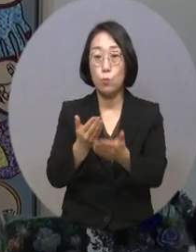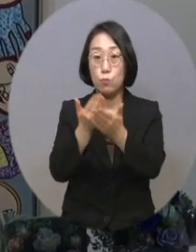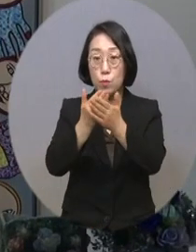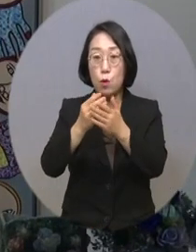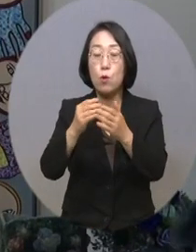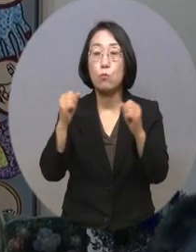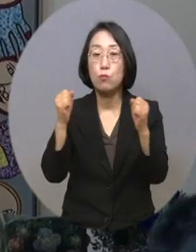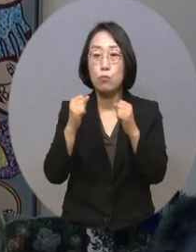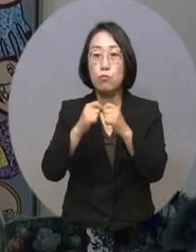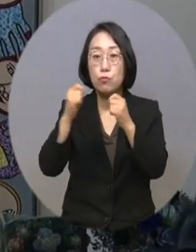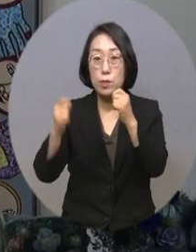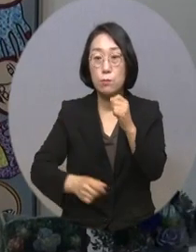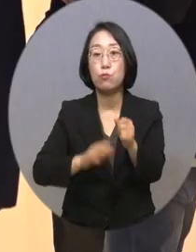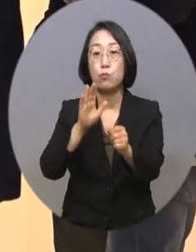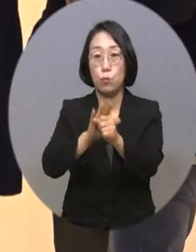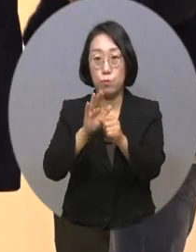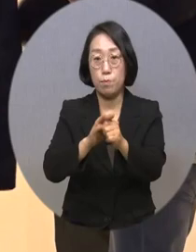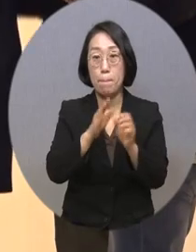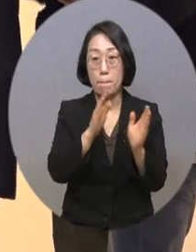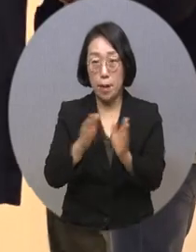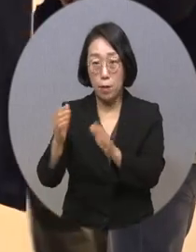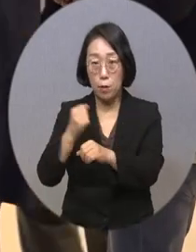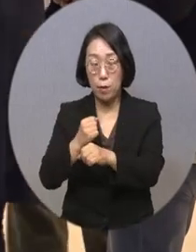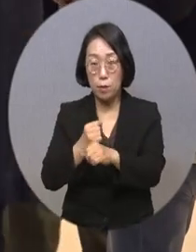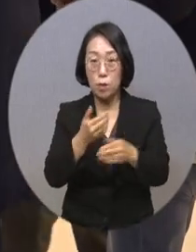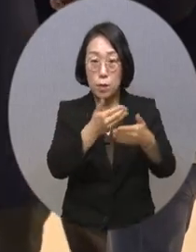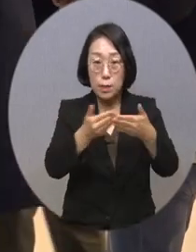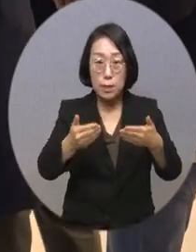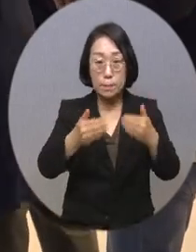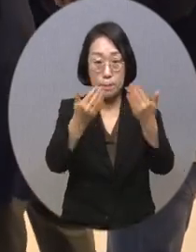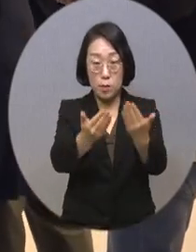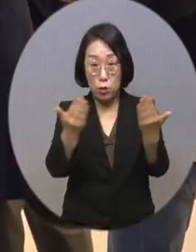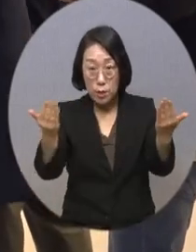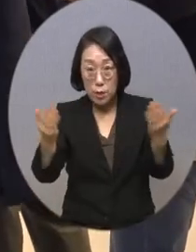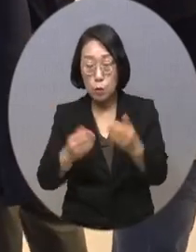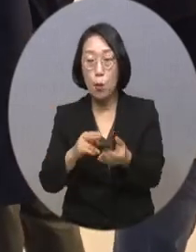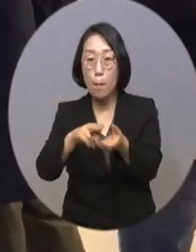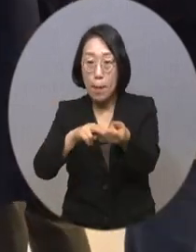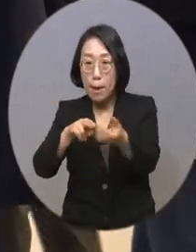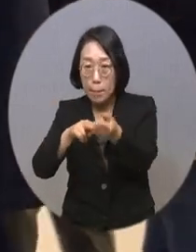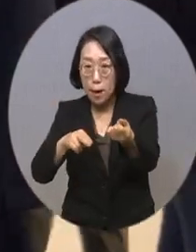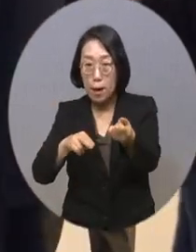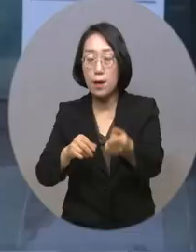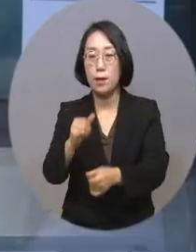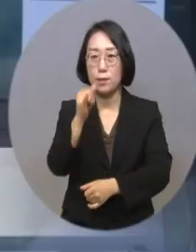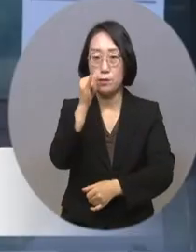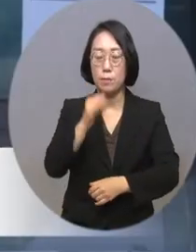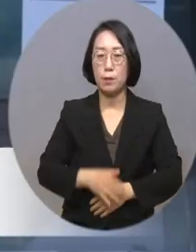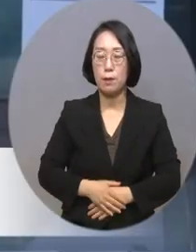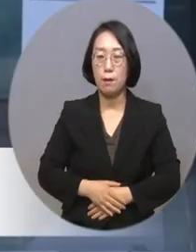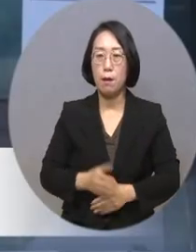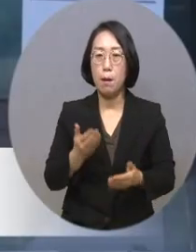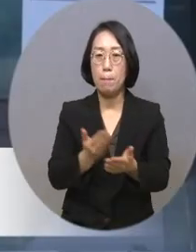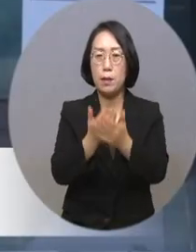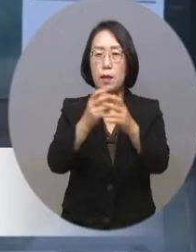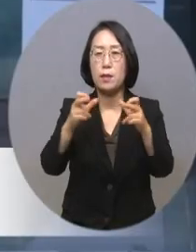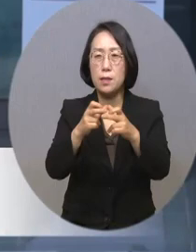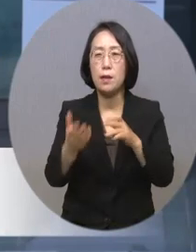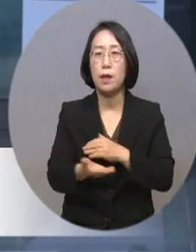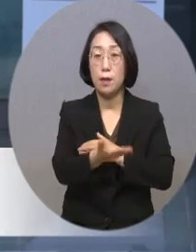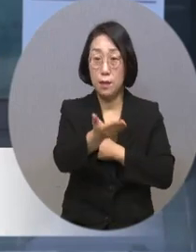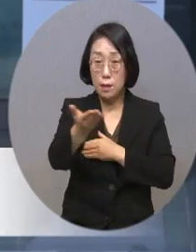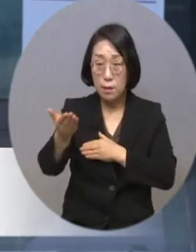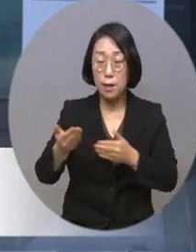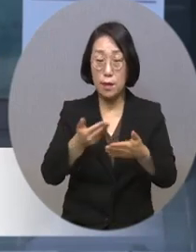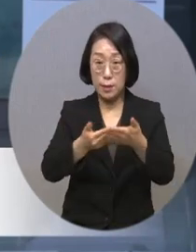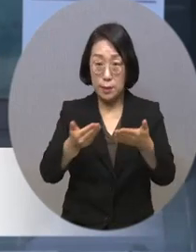북부지부가 후원하며 참여해 작품 전시와 작품 경매 형식으로 진행했습니다. 발달장애 작가님들의